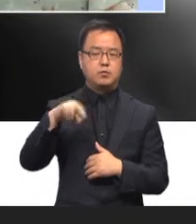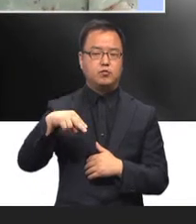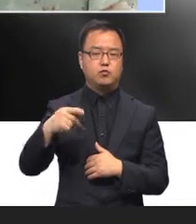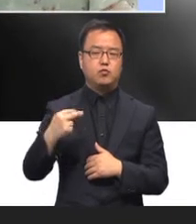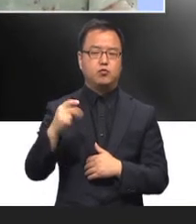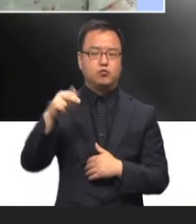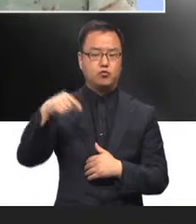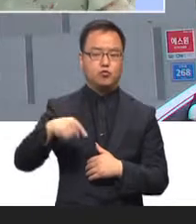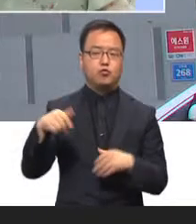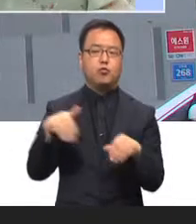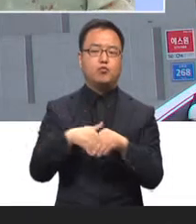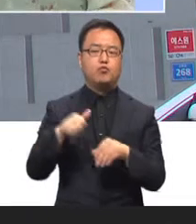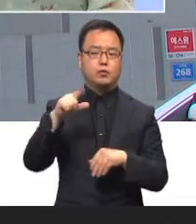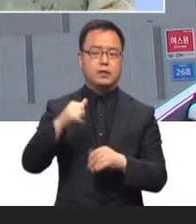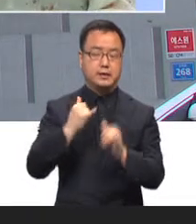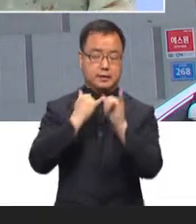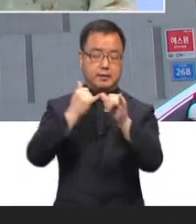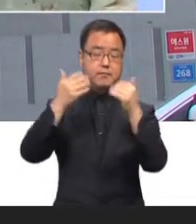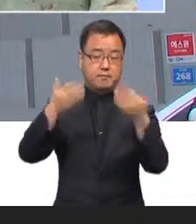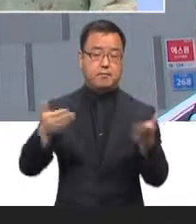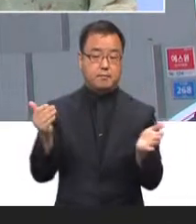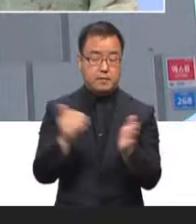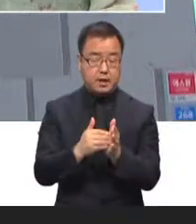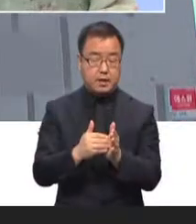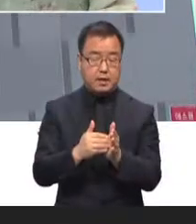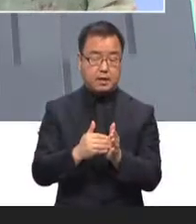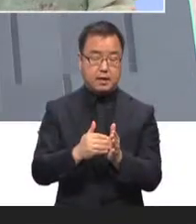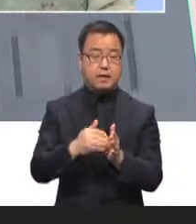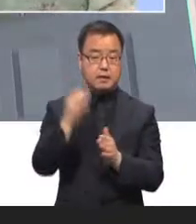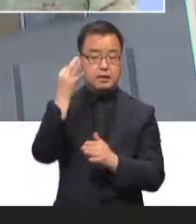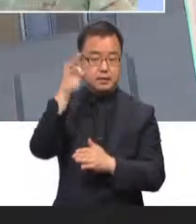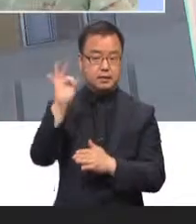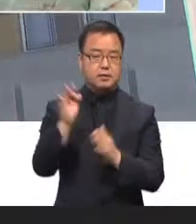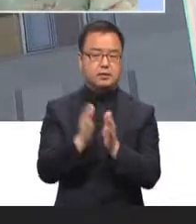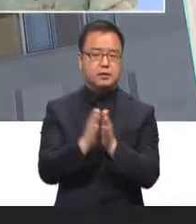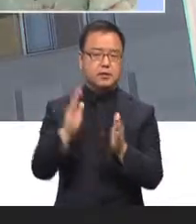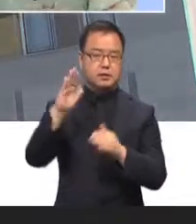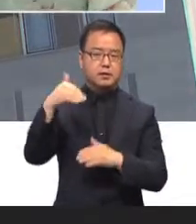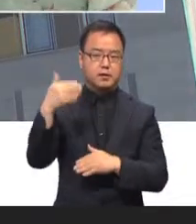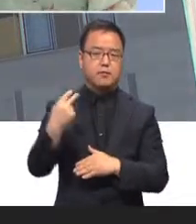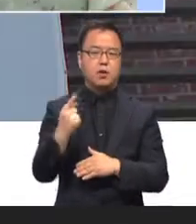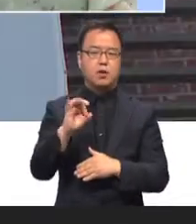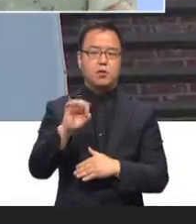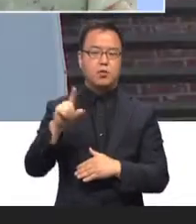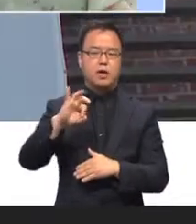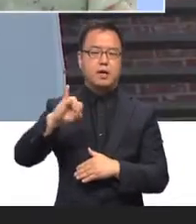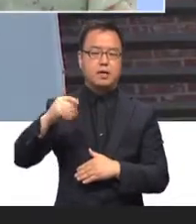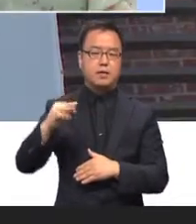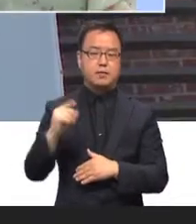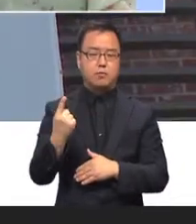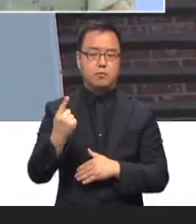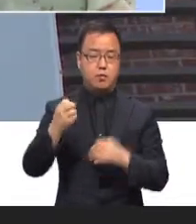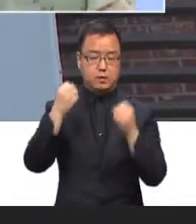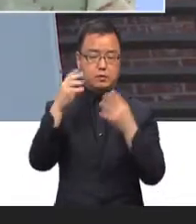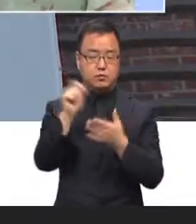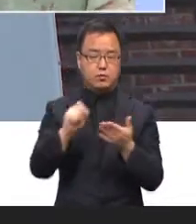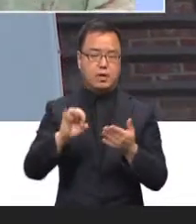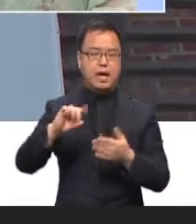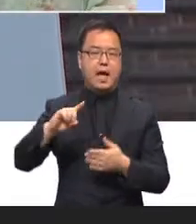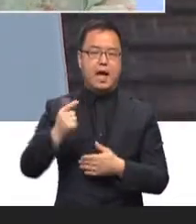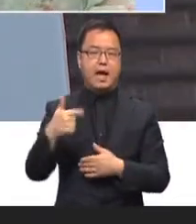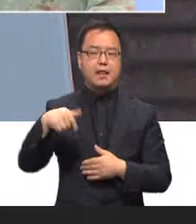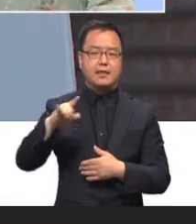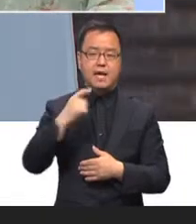제가 당선되면서 문학적인 재능을 인정받았고 요 그리고 동아일보 신춘문예 안개 가 당선되면서 문단에 데뷔했습니다